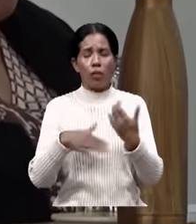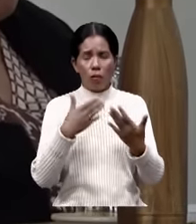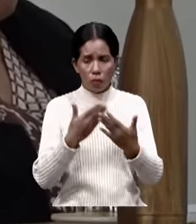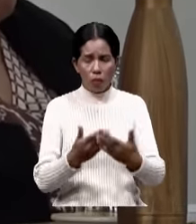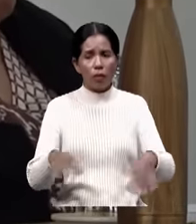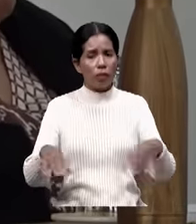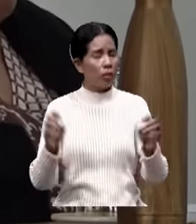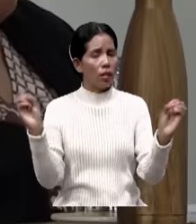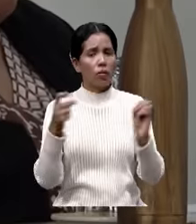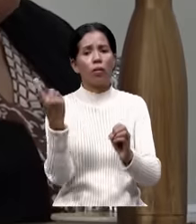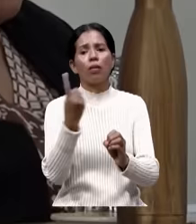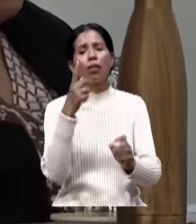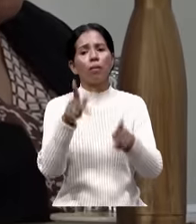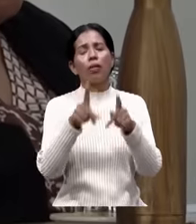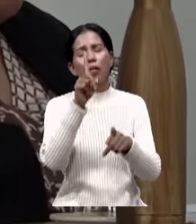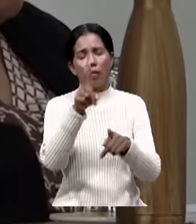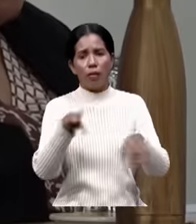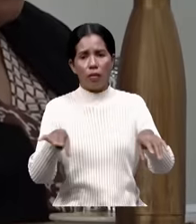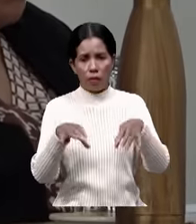Vamos aí, mas ele é Tuniel.